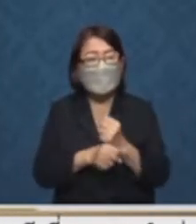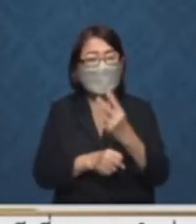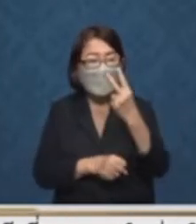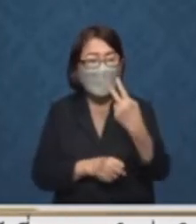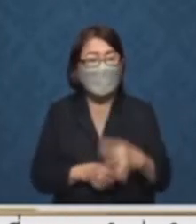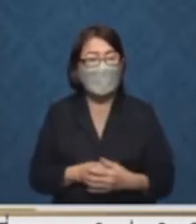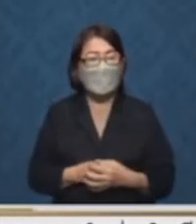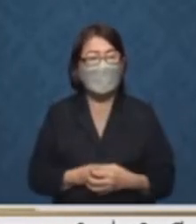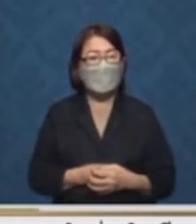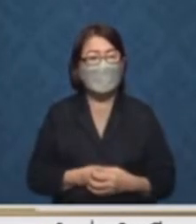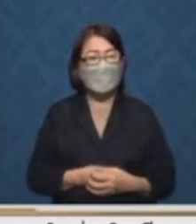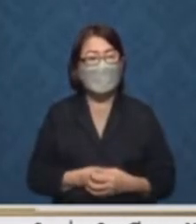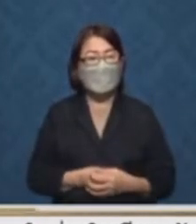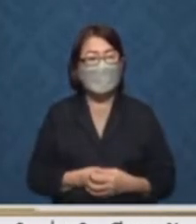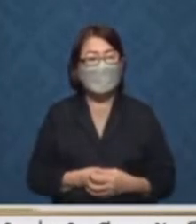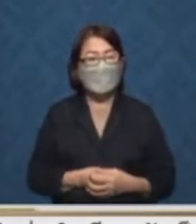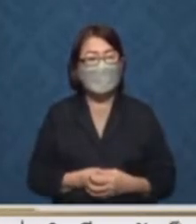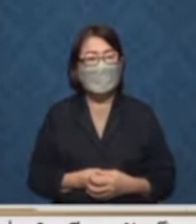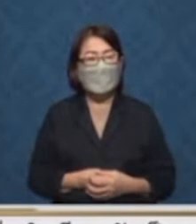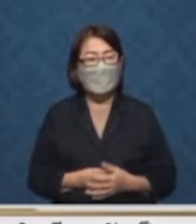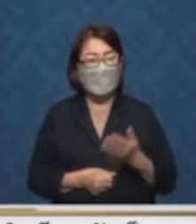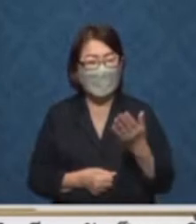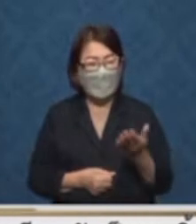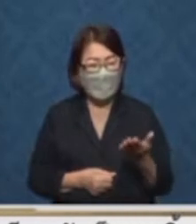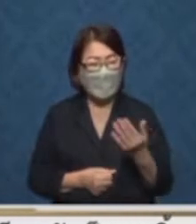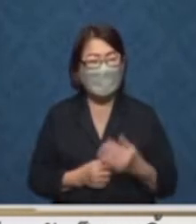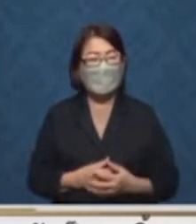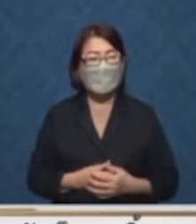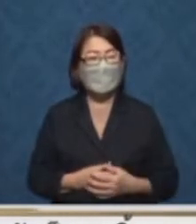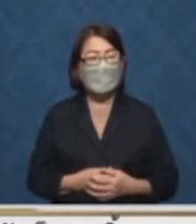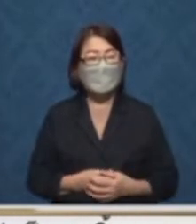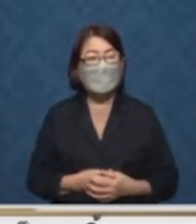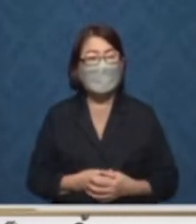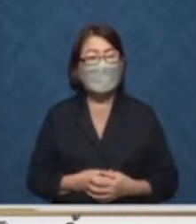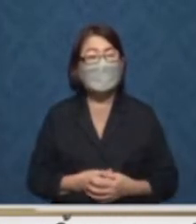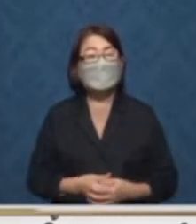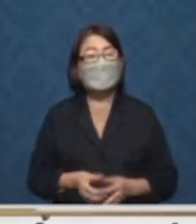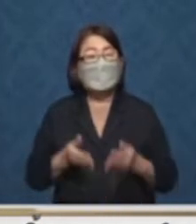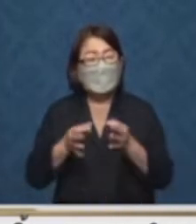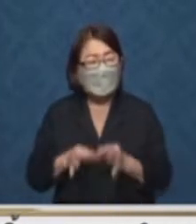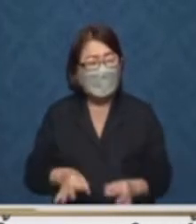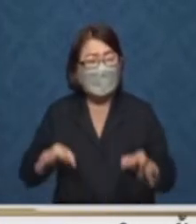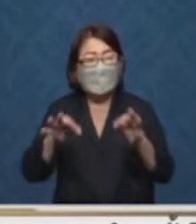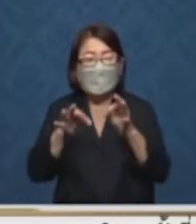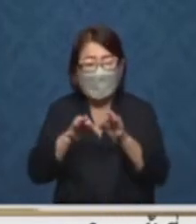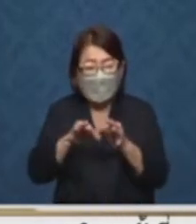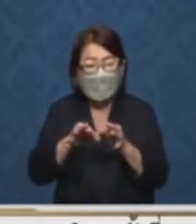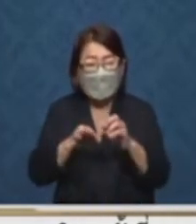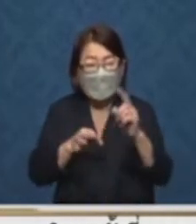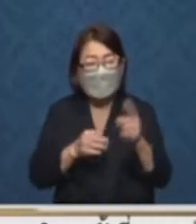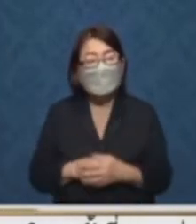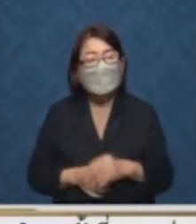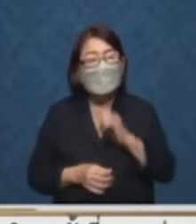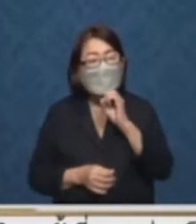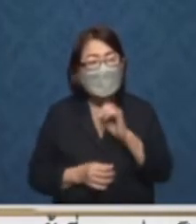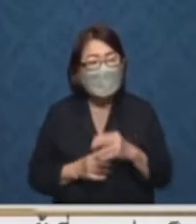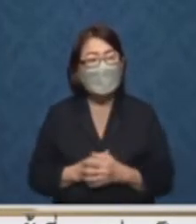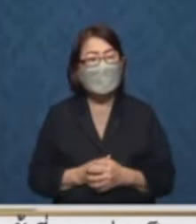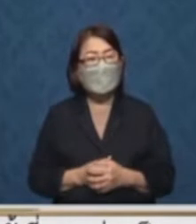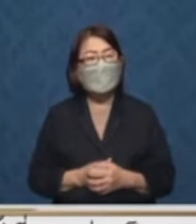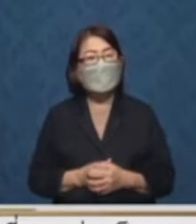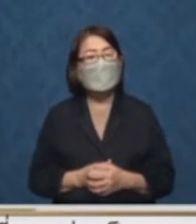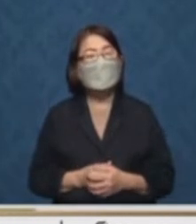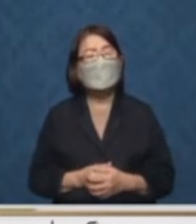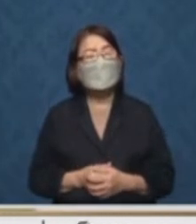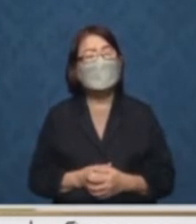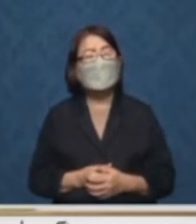ไปครับท่านประธานครับตัวละครสำคัญนะครับที่อ้างว่าได้รับม